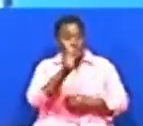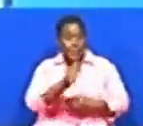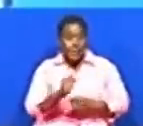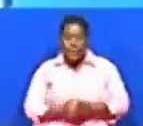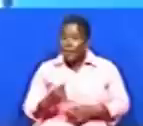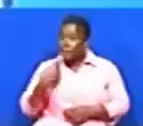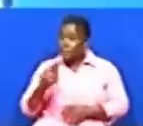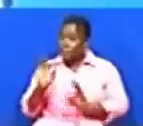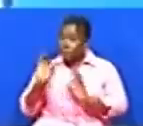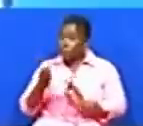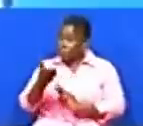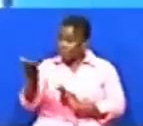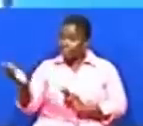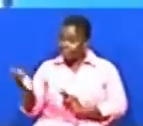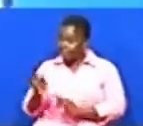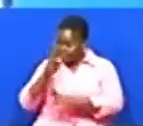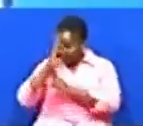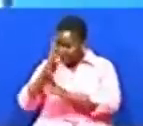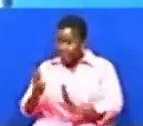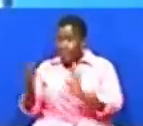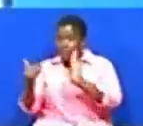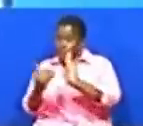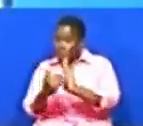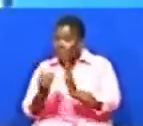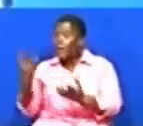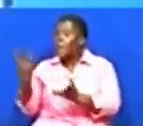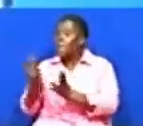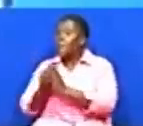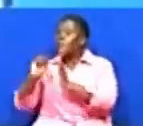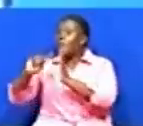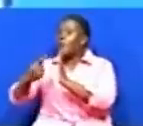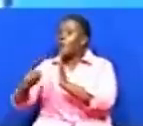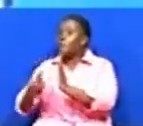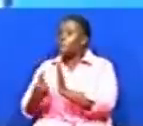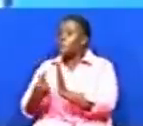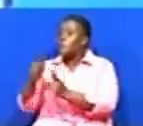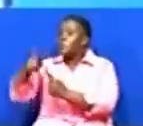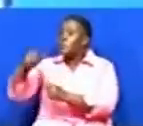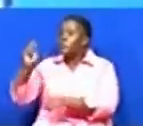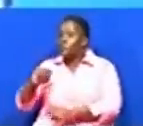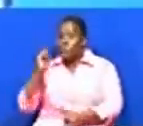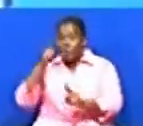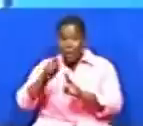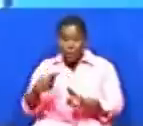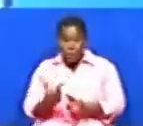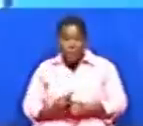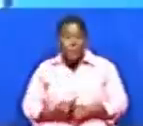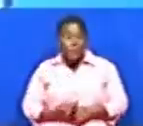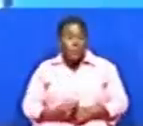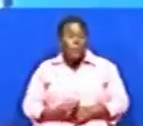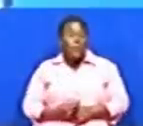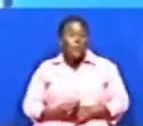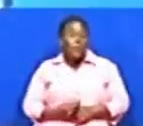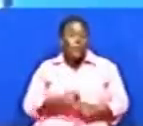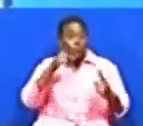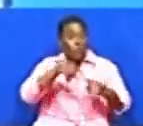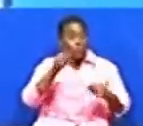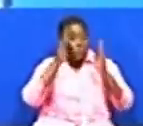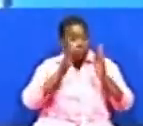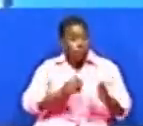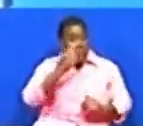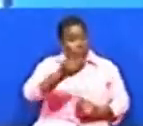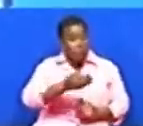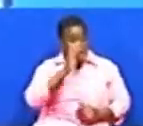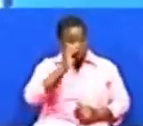imetoa rai kwa jamii kuzingatia sheria na kanuni za uchaguzi ili kuhakikisha uchaguzi mkuu unaotarajiwa kufanyika